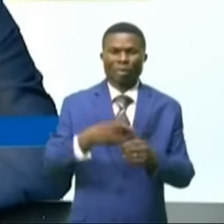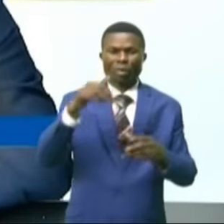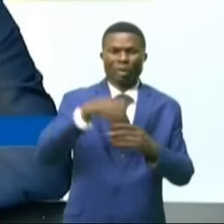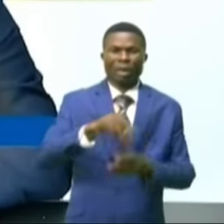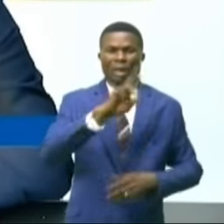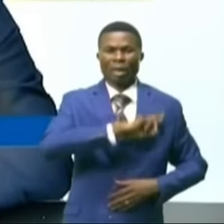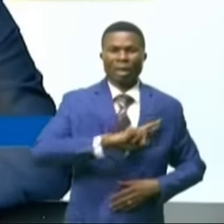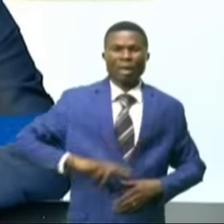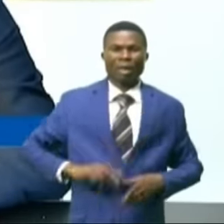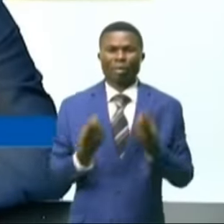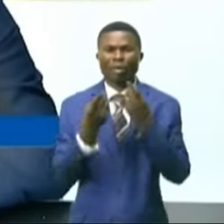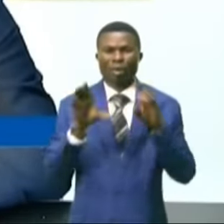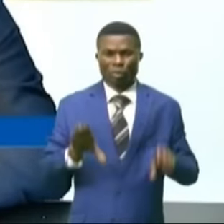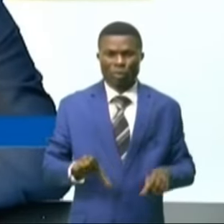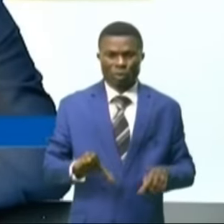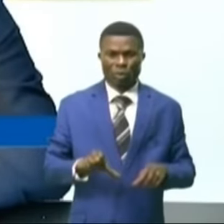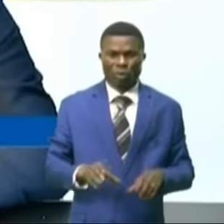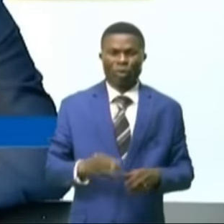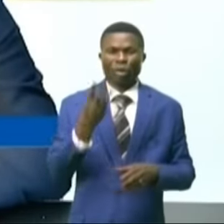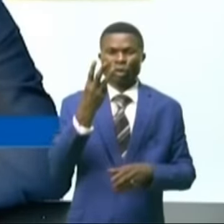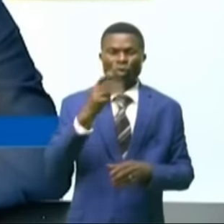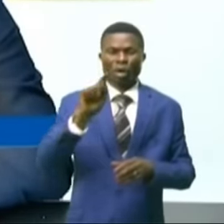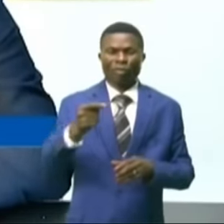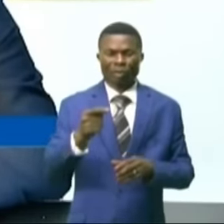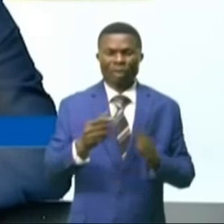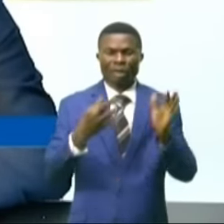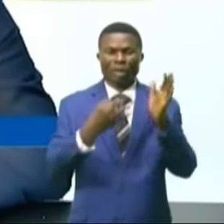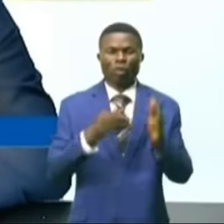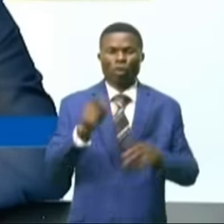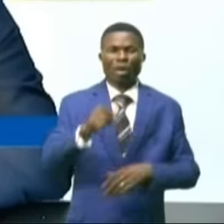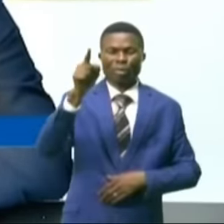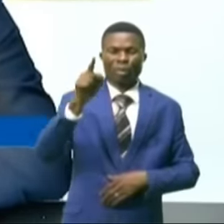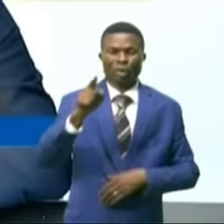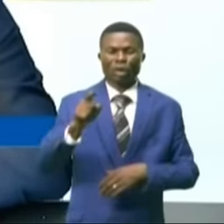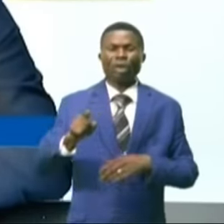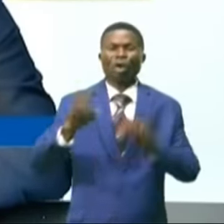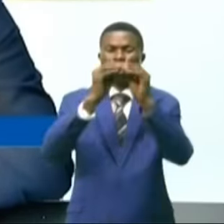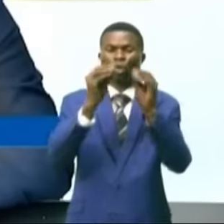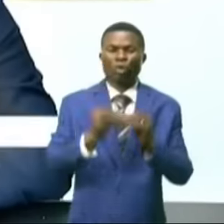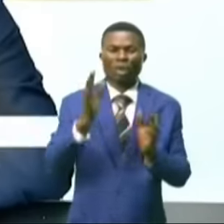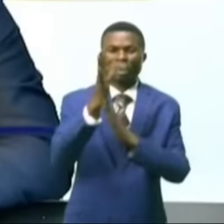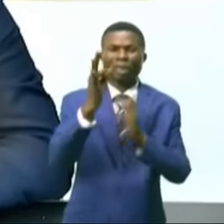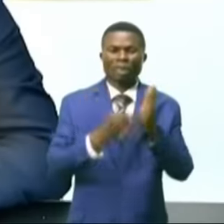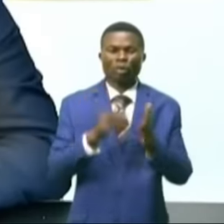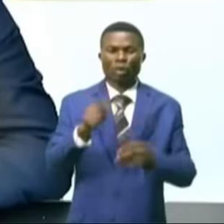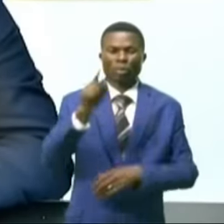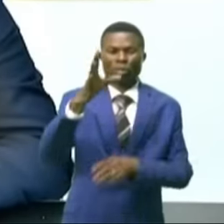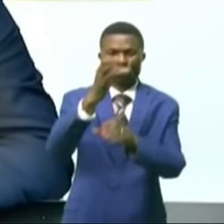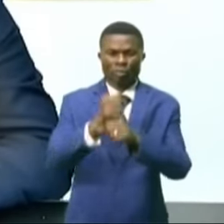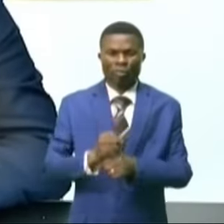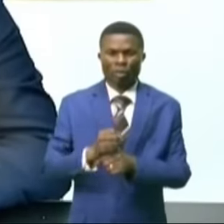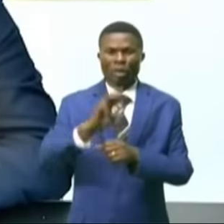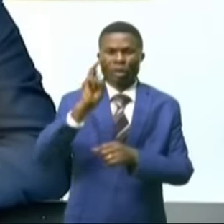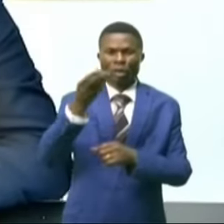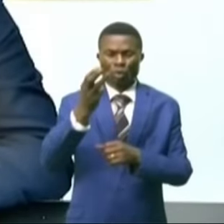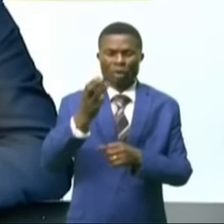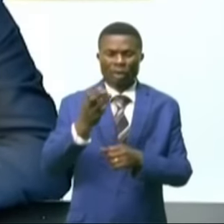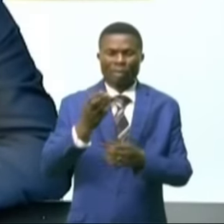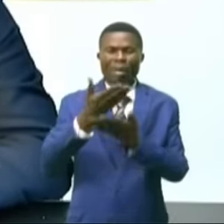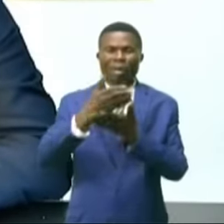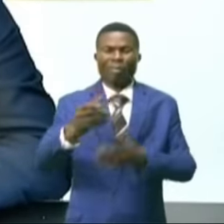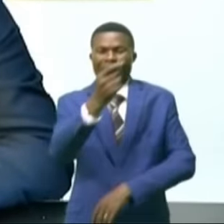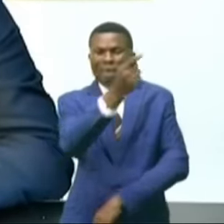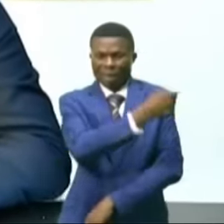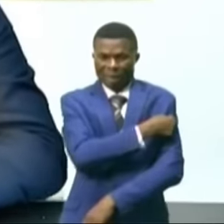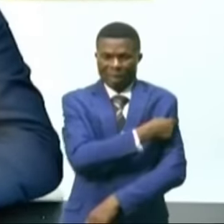démocratique du Congo, où 3,8 millions sur les 18 millions de nouveau-nés ont reçu la troisième dose de DTC et